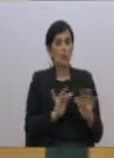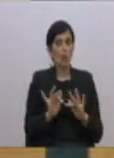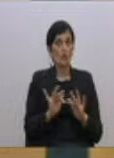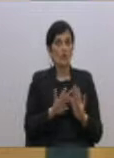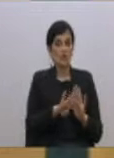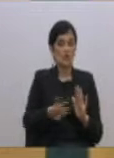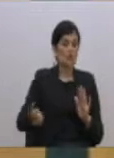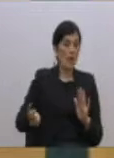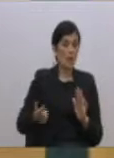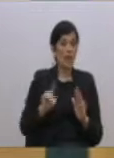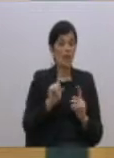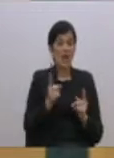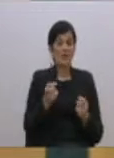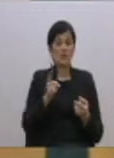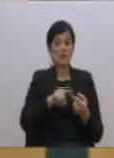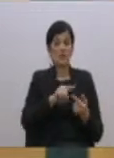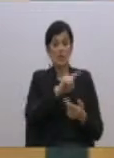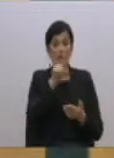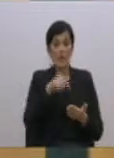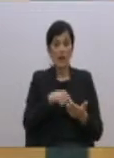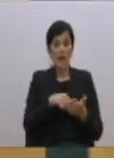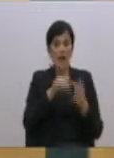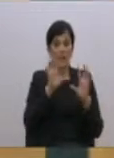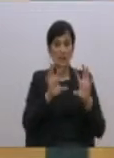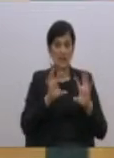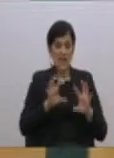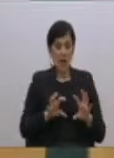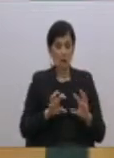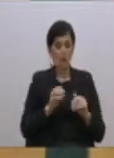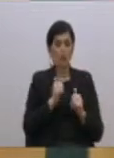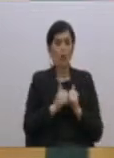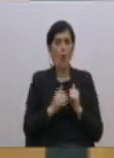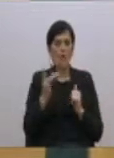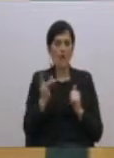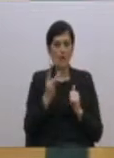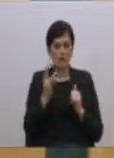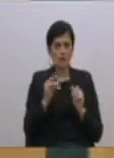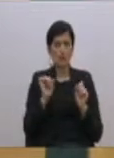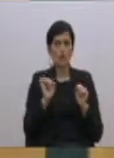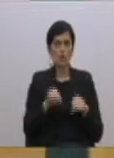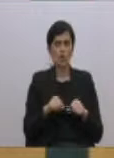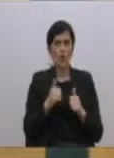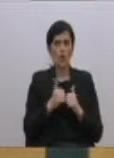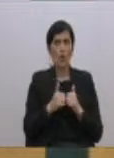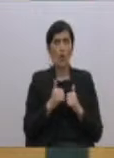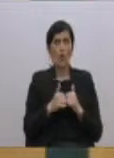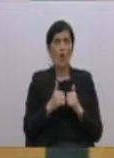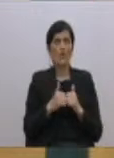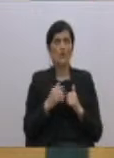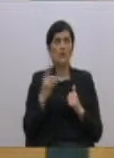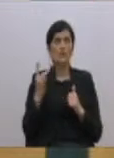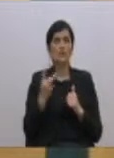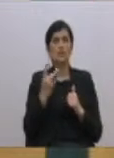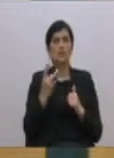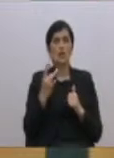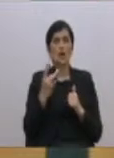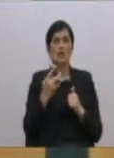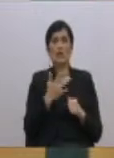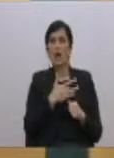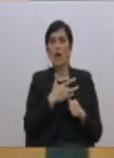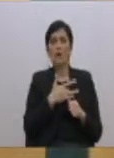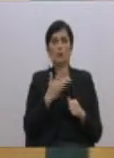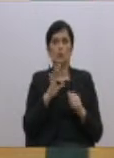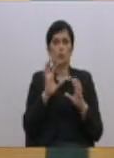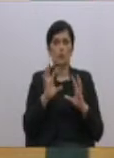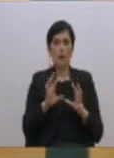რაც შეეხება საკითხებს, ანუ კანონები ყოველ ჯერზე შეიძლება ყოველ ჯერზე არ გულისხმობს კანონის